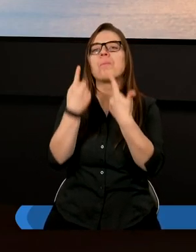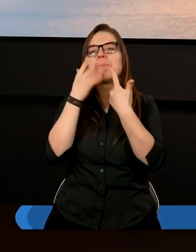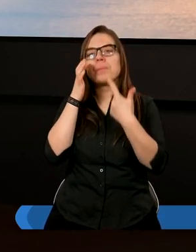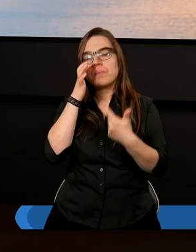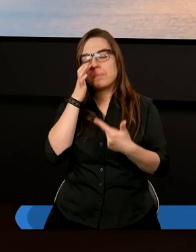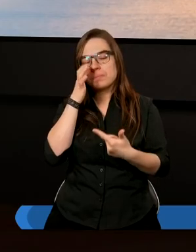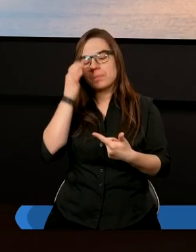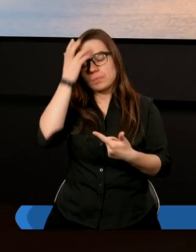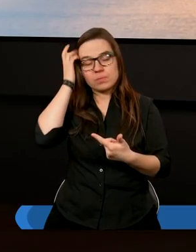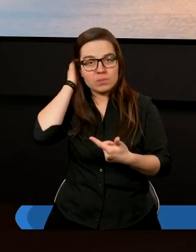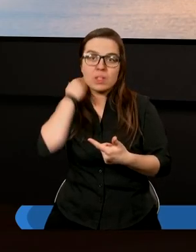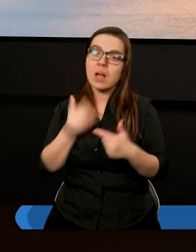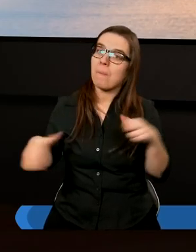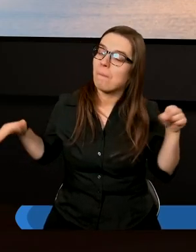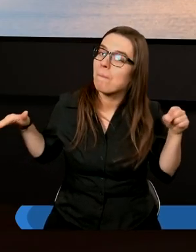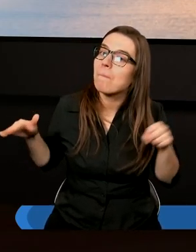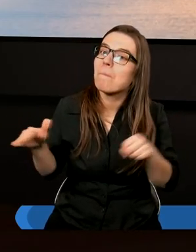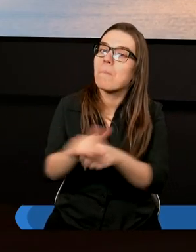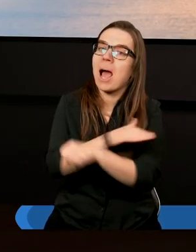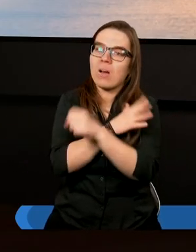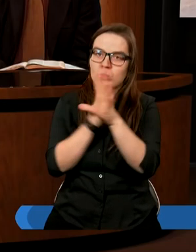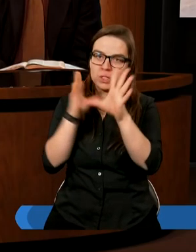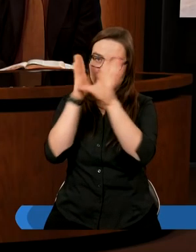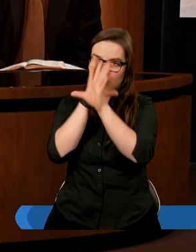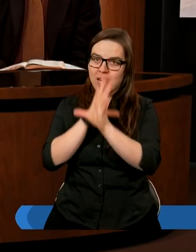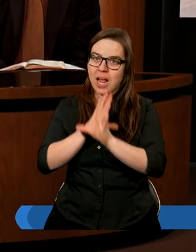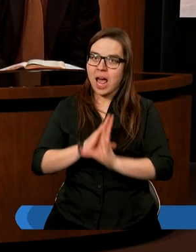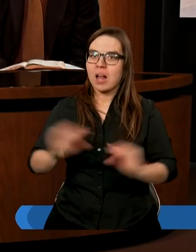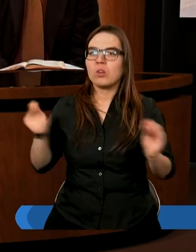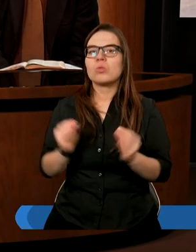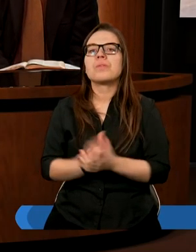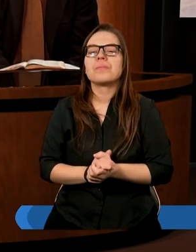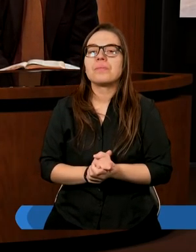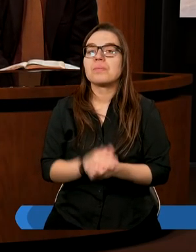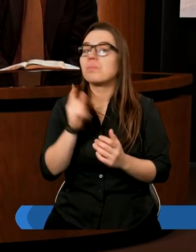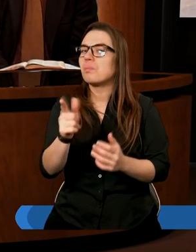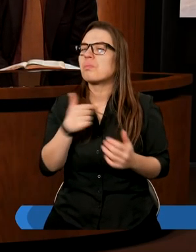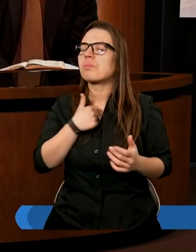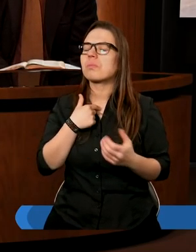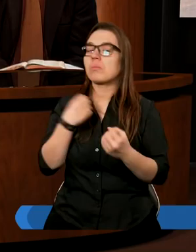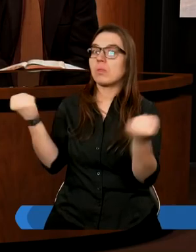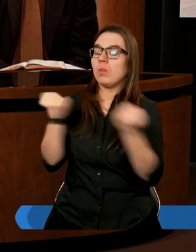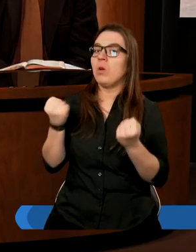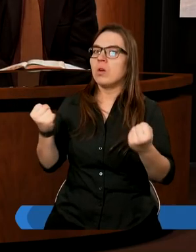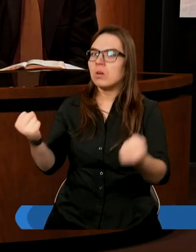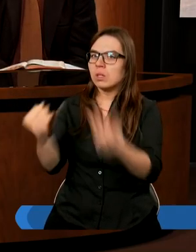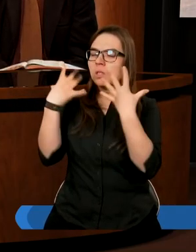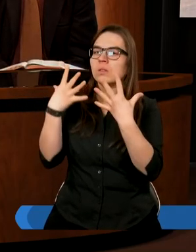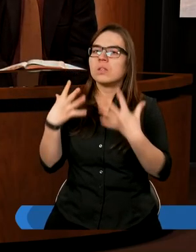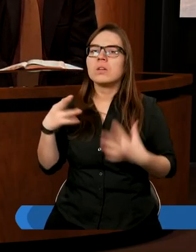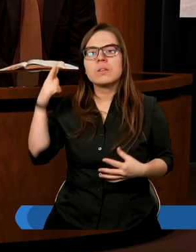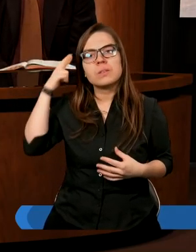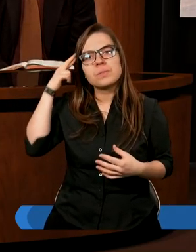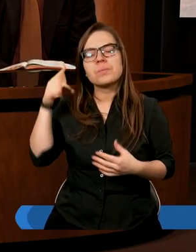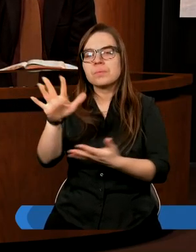szacunkiem. Szczególnie tutaj uderza mnie ten z